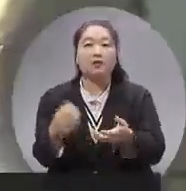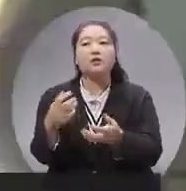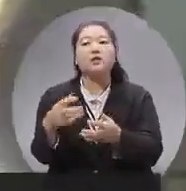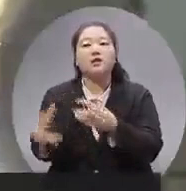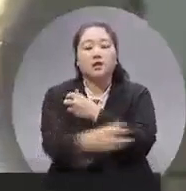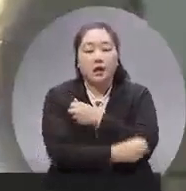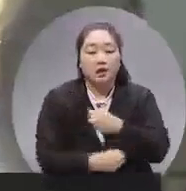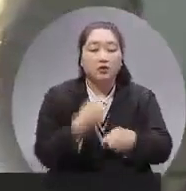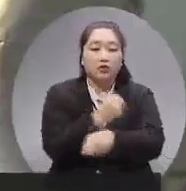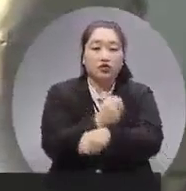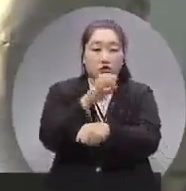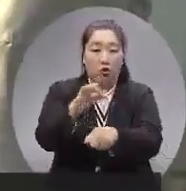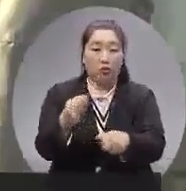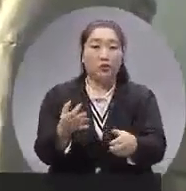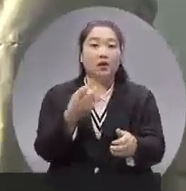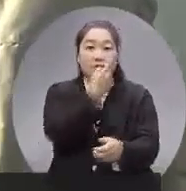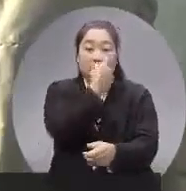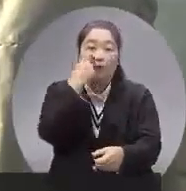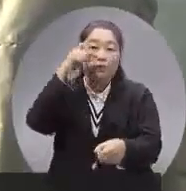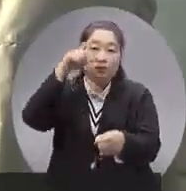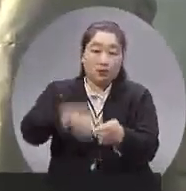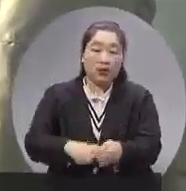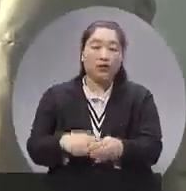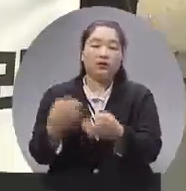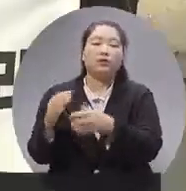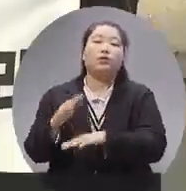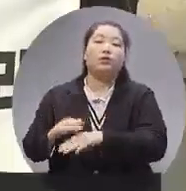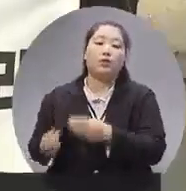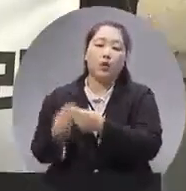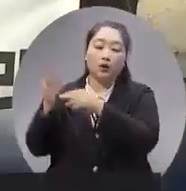돈이 바로 가격 안정 기금입니다.